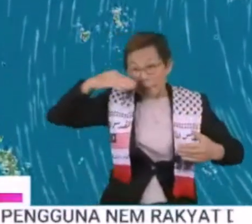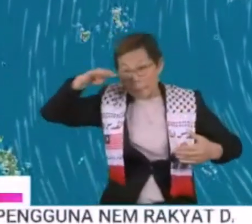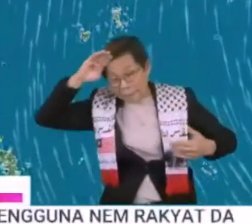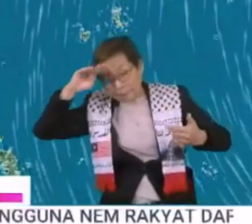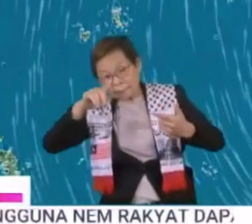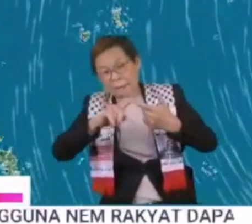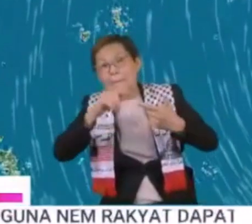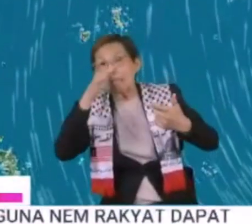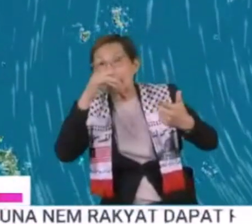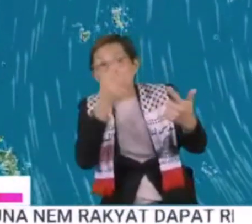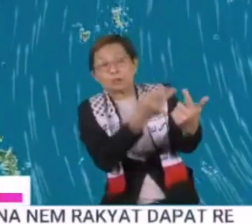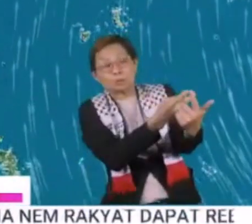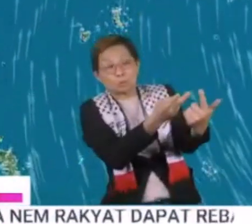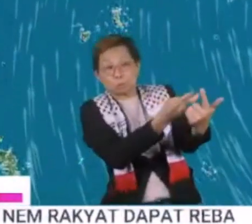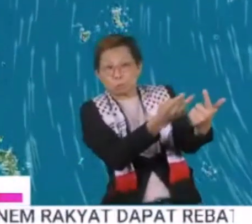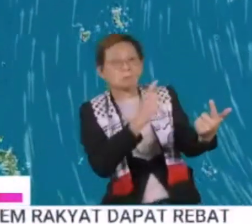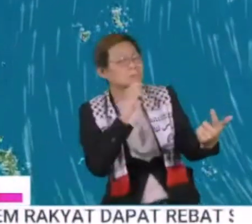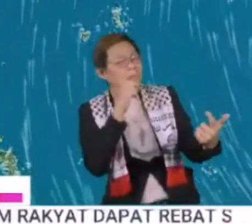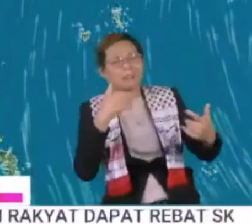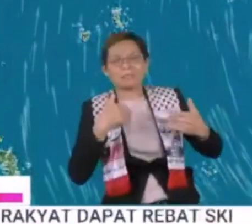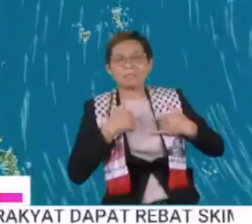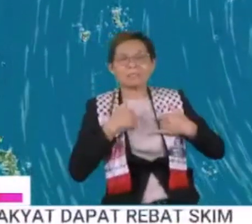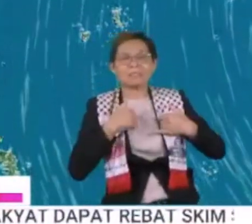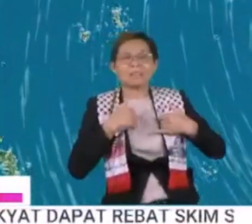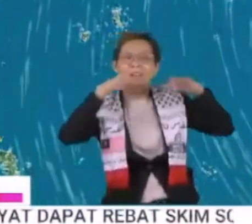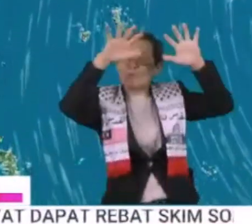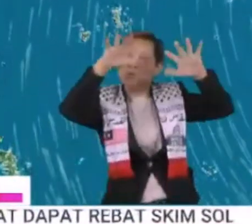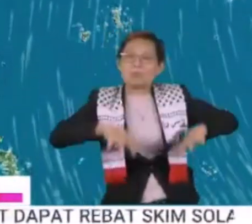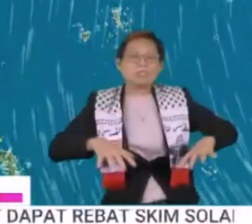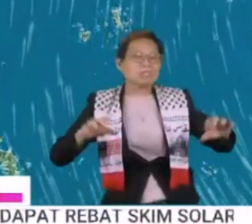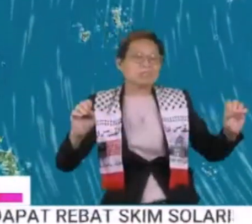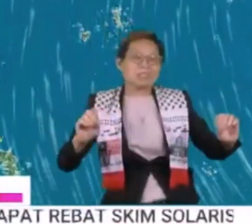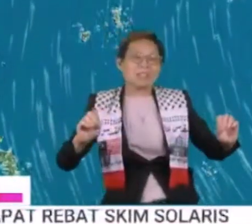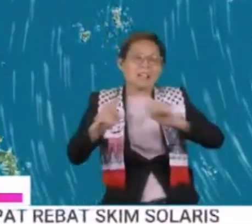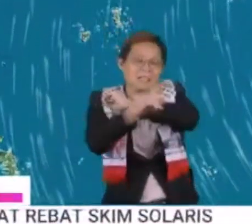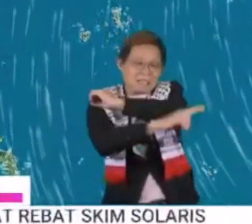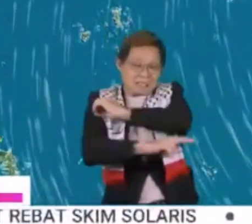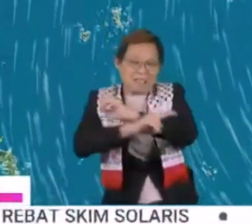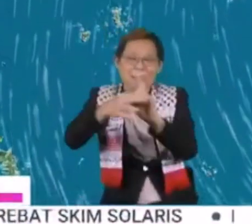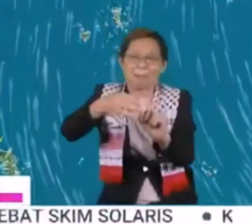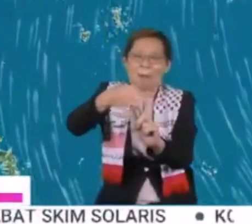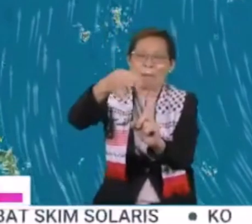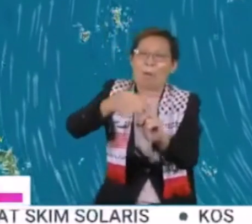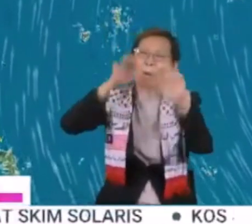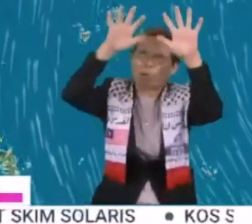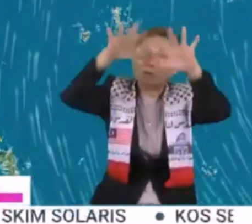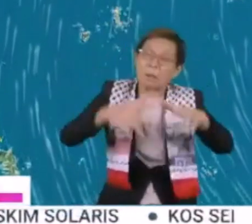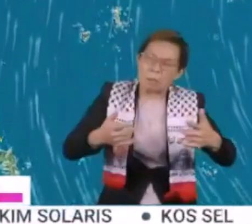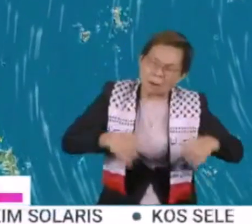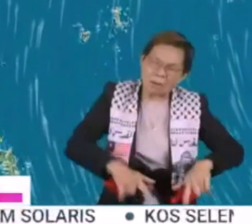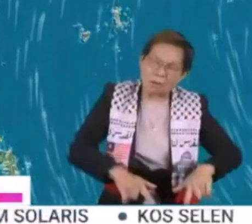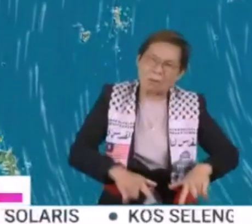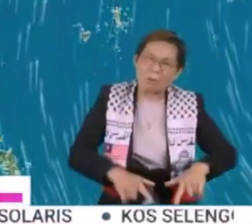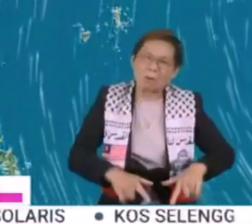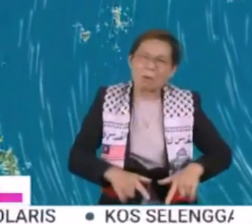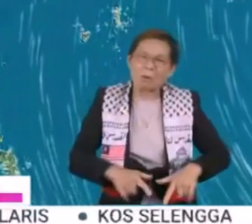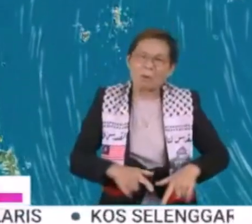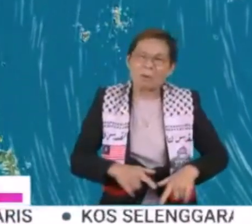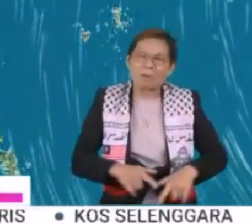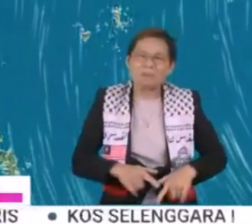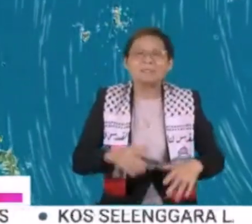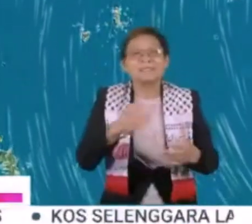juga Melaka saja yang tidak mengalami keadaan cuaca hujan. Di negeri Pulau Pinang hujan berlaku tetapi ianya berlaku